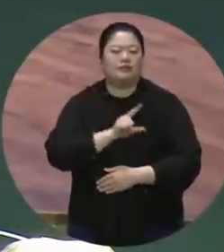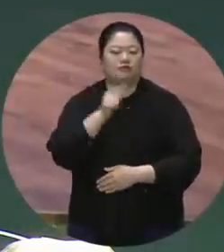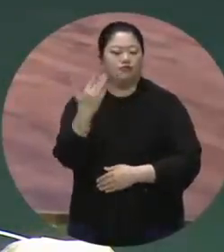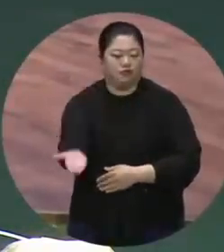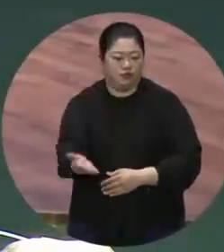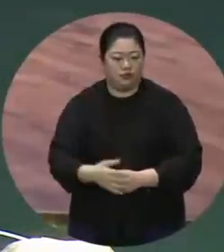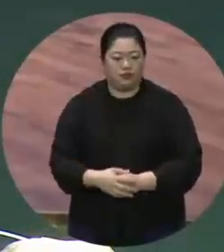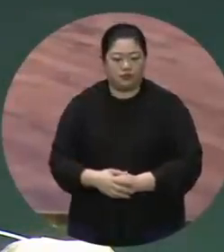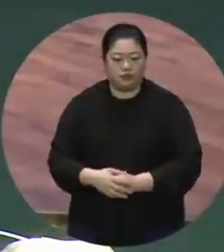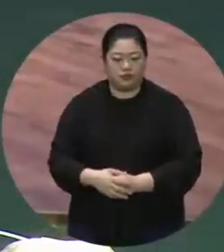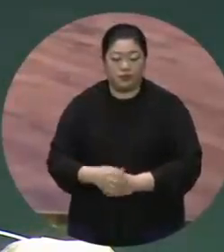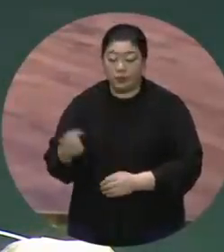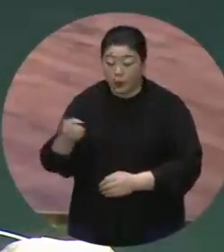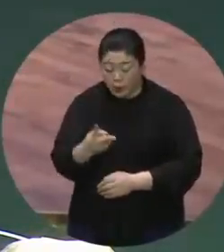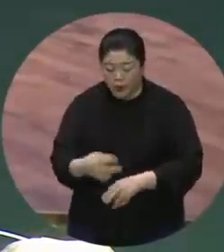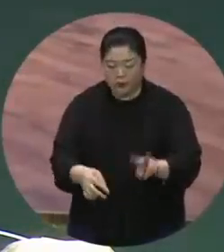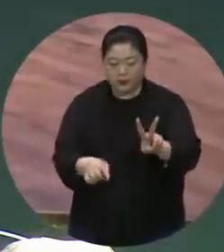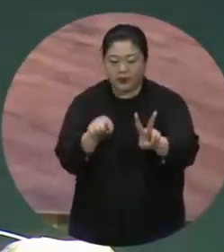10절로